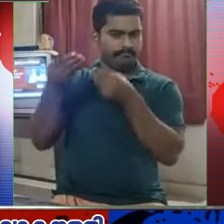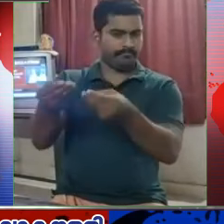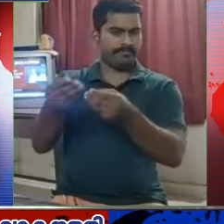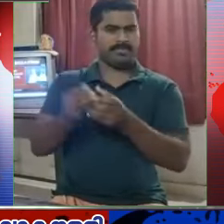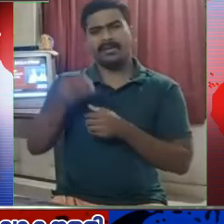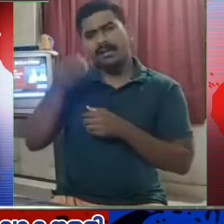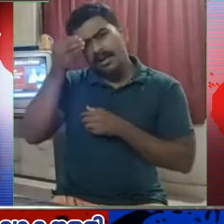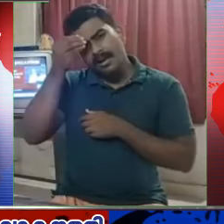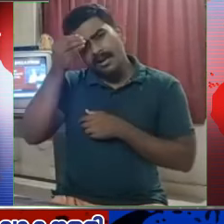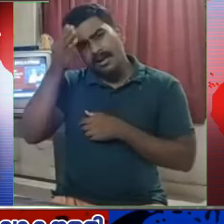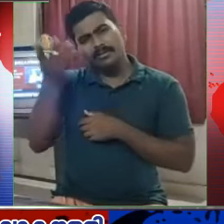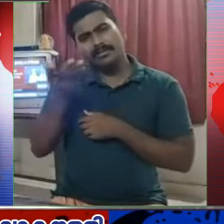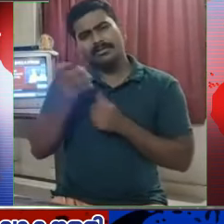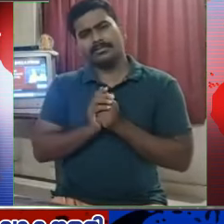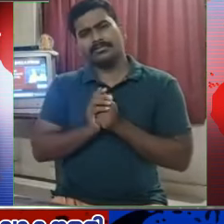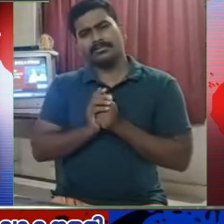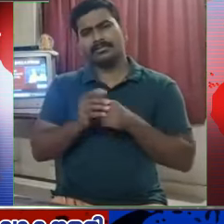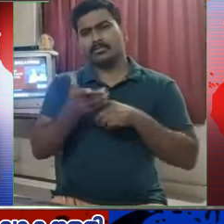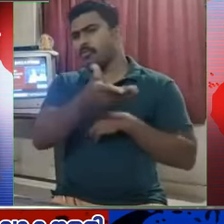ധരിക്കുക എന്നത്